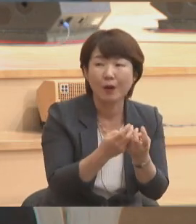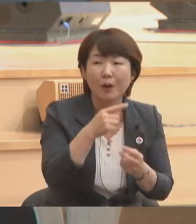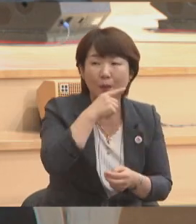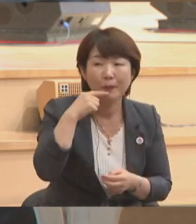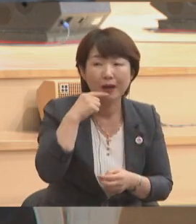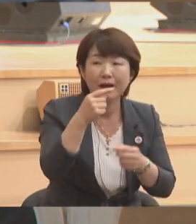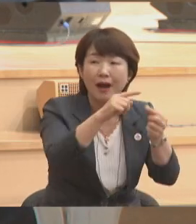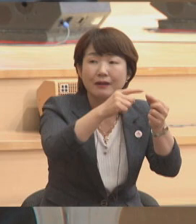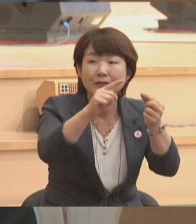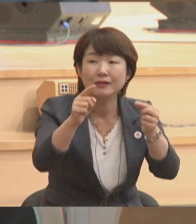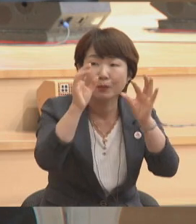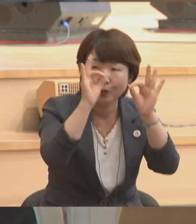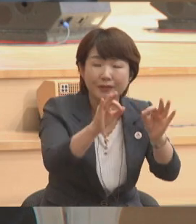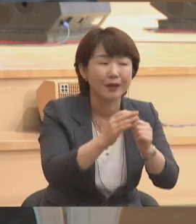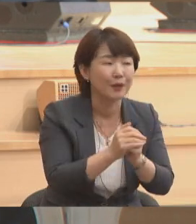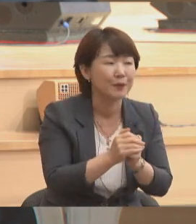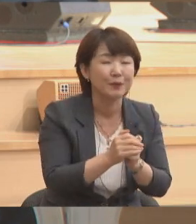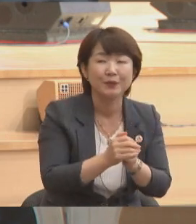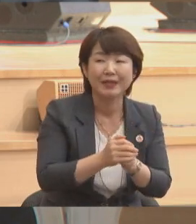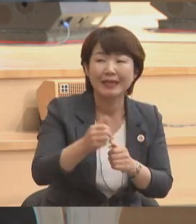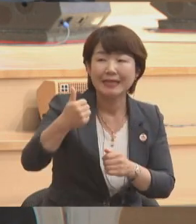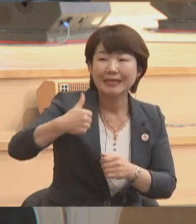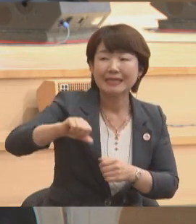읽으세요. 똑띠 보고 읽으세요. 자, 뭐와 같이?